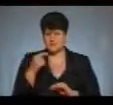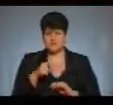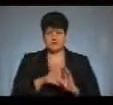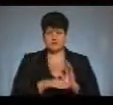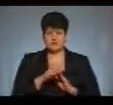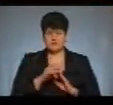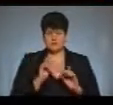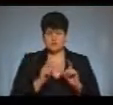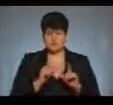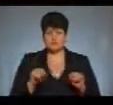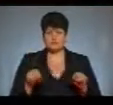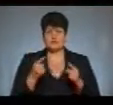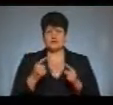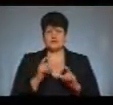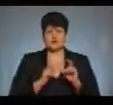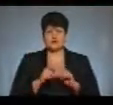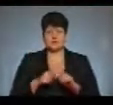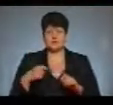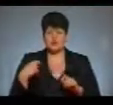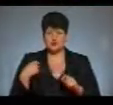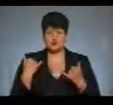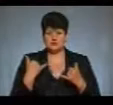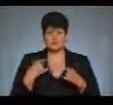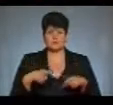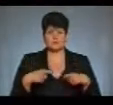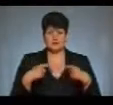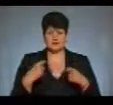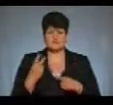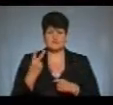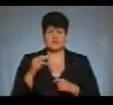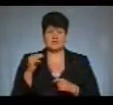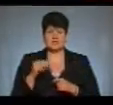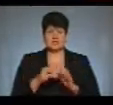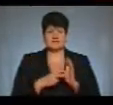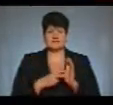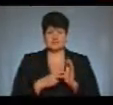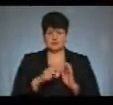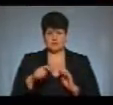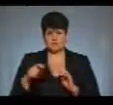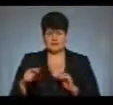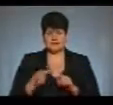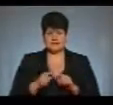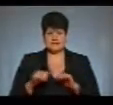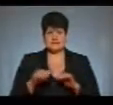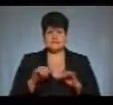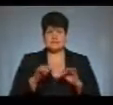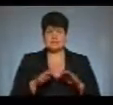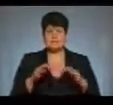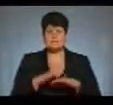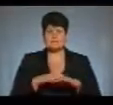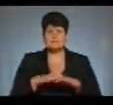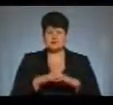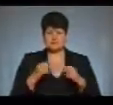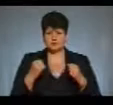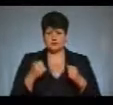закладі заснували студентську милю. Сьогодні від вишу бігтиме 2800 осіб. Такі заходи масового спорту дозволяють